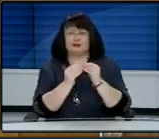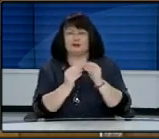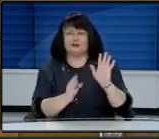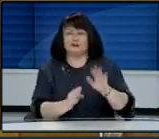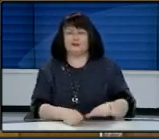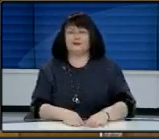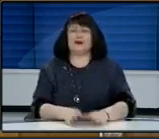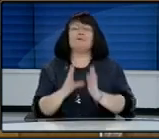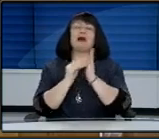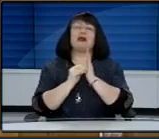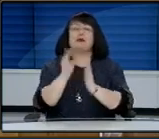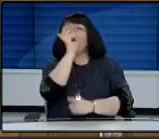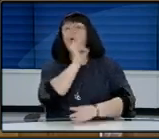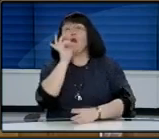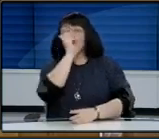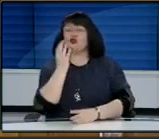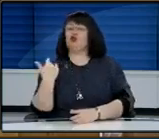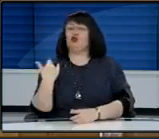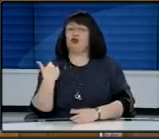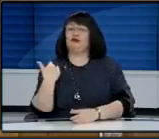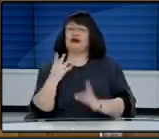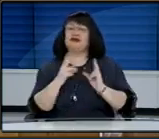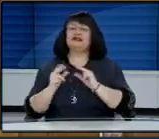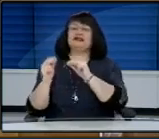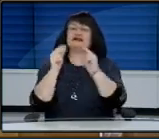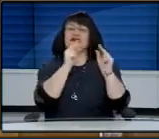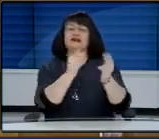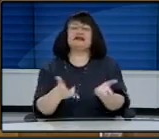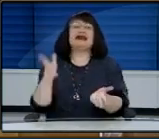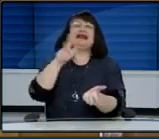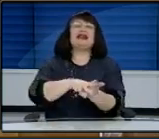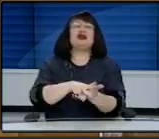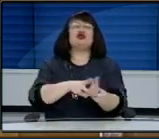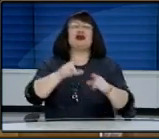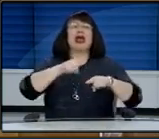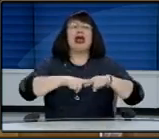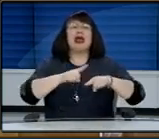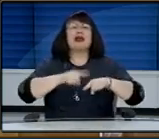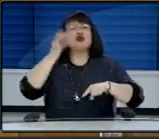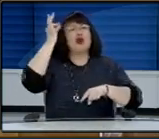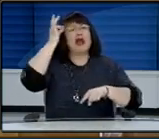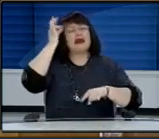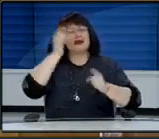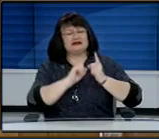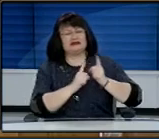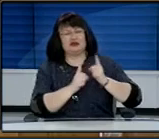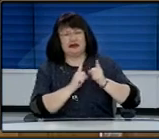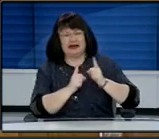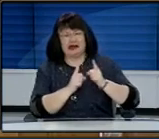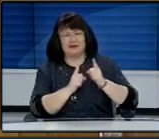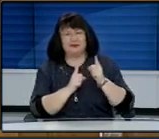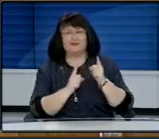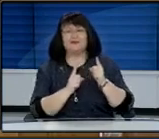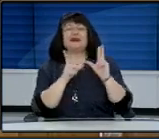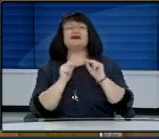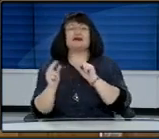τον Οκτώβρη, στη συζήτηση για την κύρωση της ελληνογαλλικής, αν δεν κάνω λάθος,